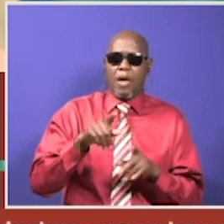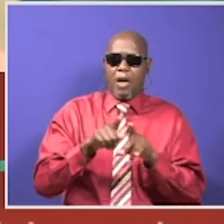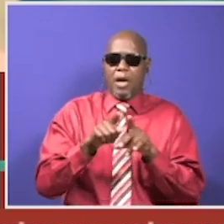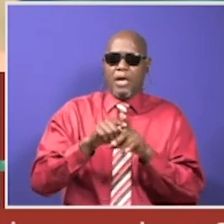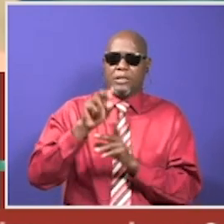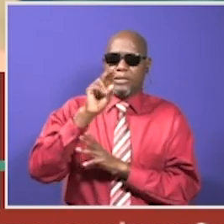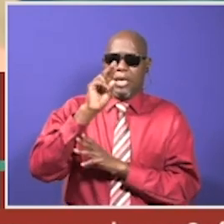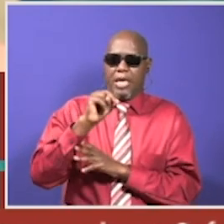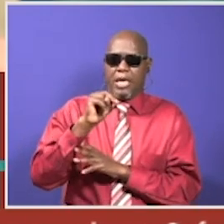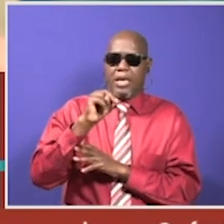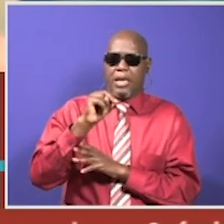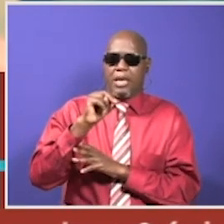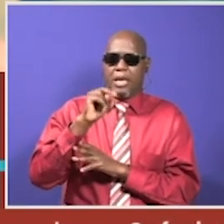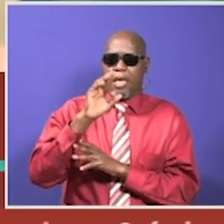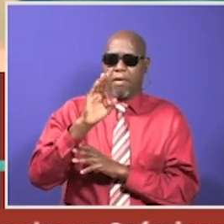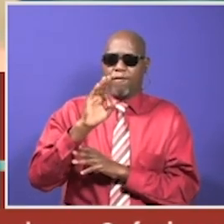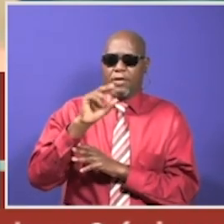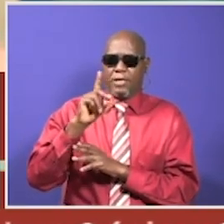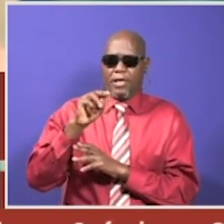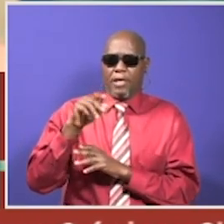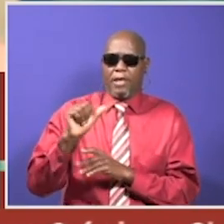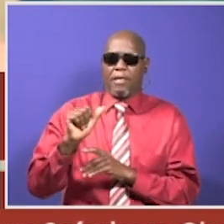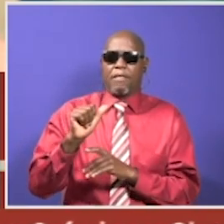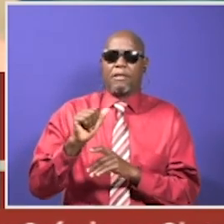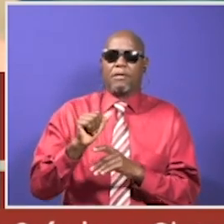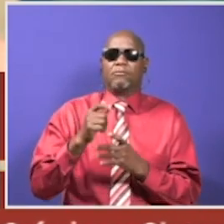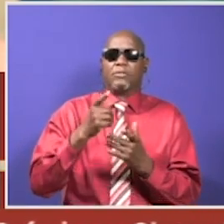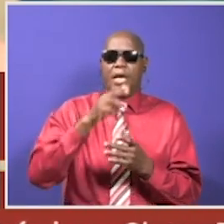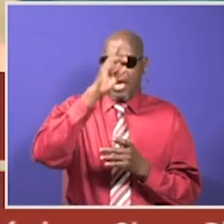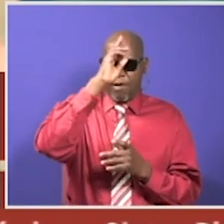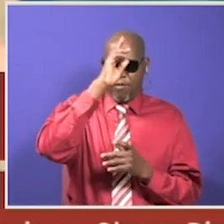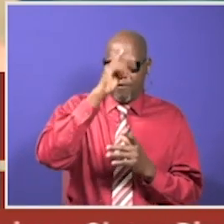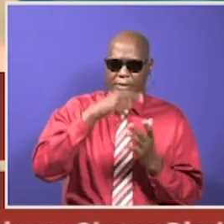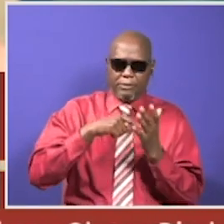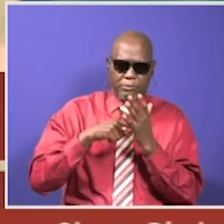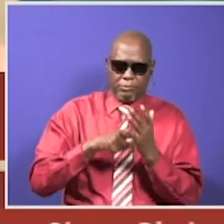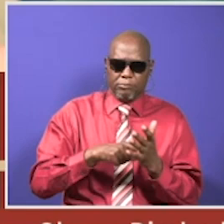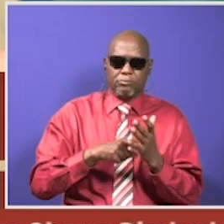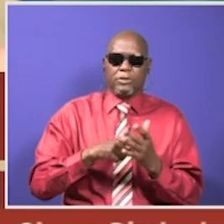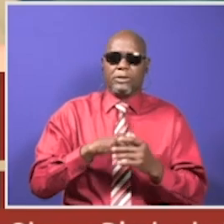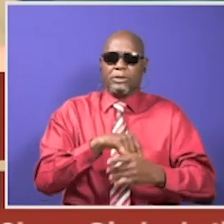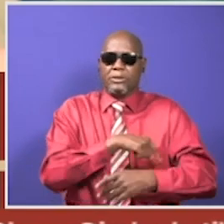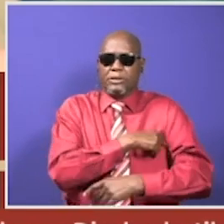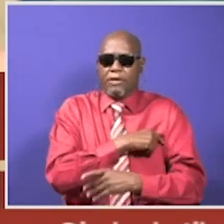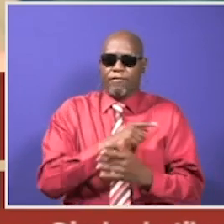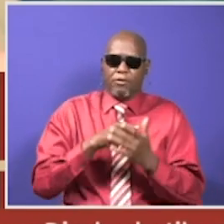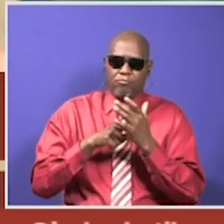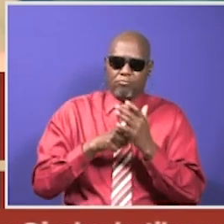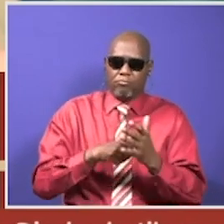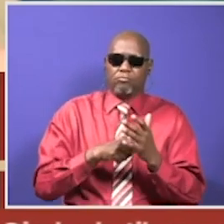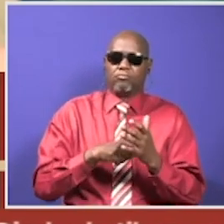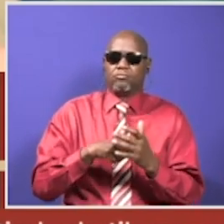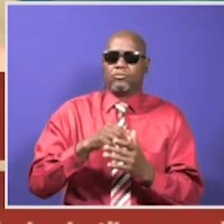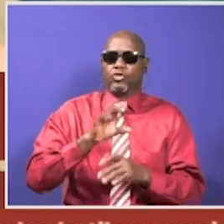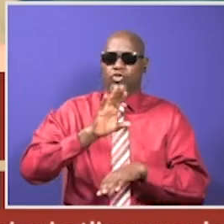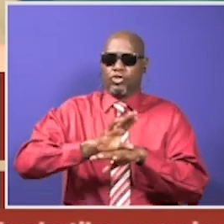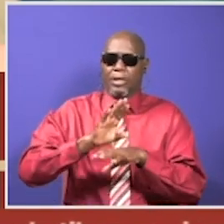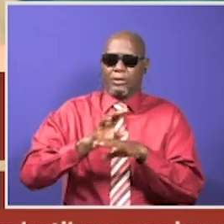Serikali inahimiza, assistant chief anahimiza, wazee wa vijiji wanahimiza, makanisa inahimiza ya